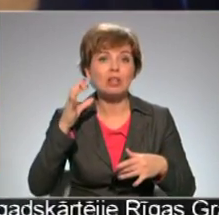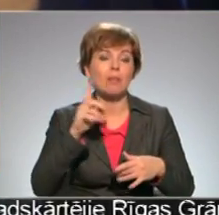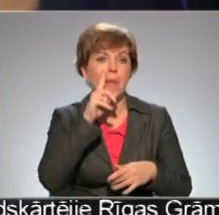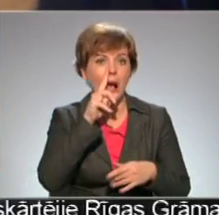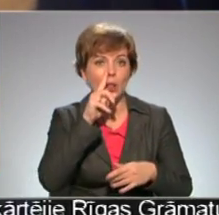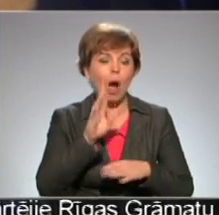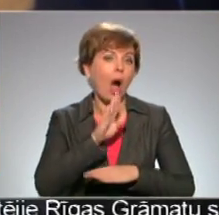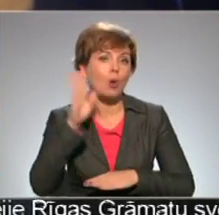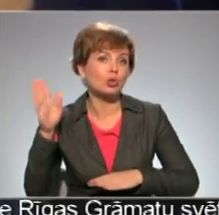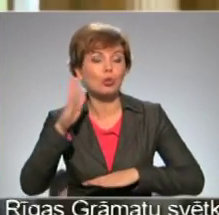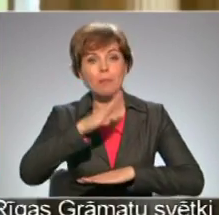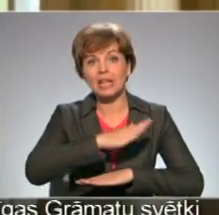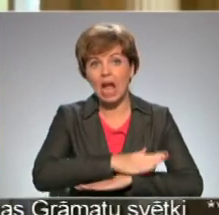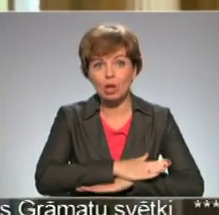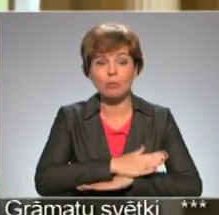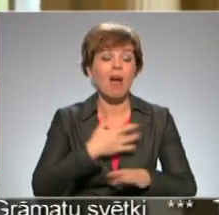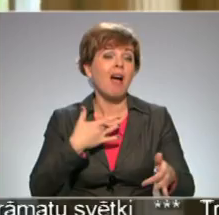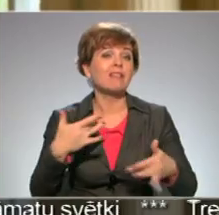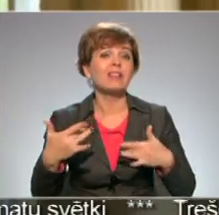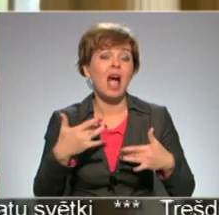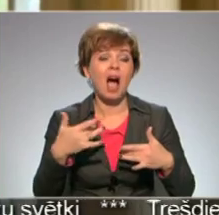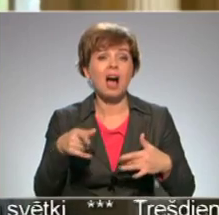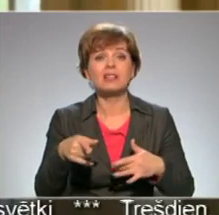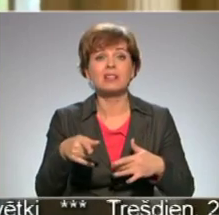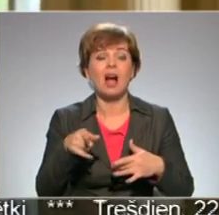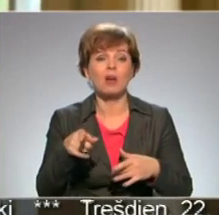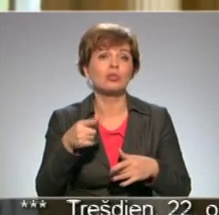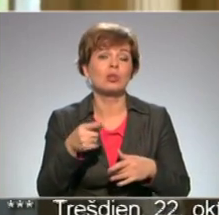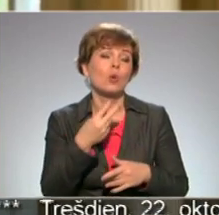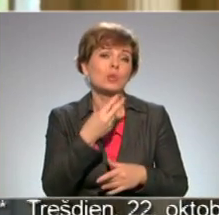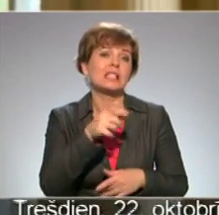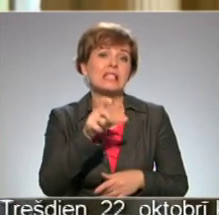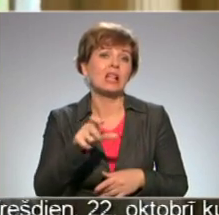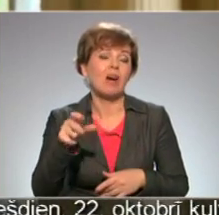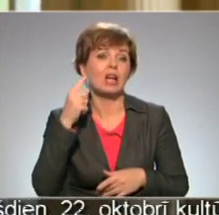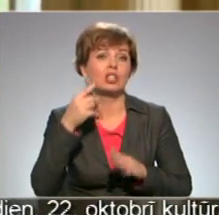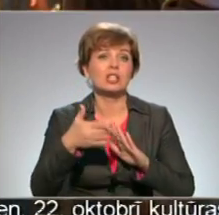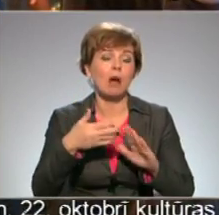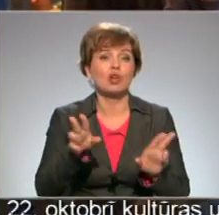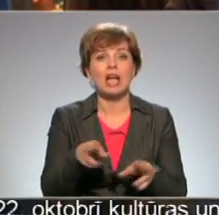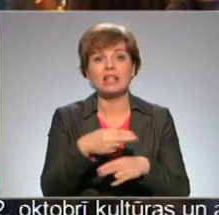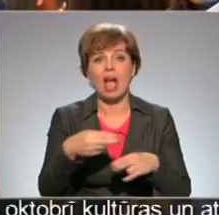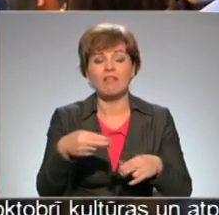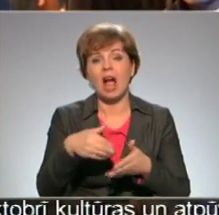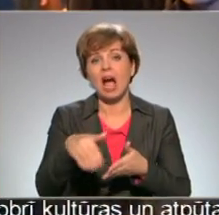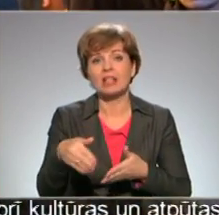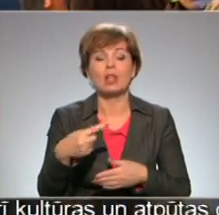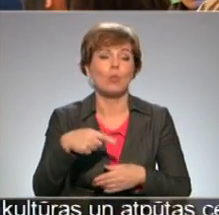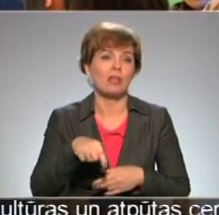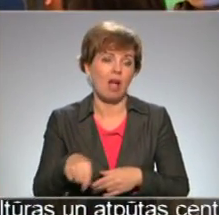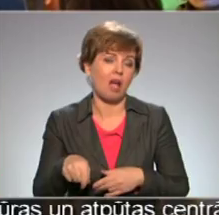rietumpusē. Jo teātris jau pats par sevi ir medijs uz cilvēkiem un saprašanos, un nevajadzētu atteikties no šāda filtra.